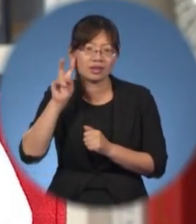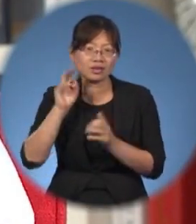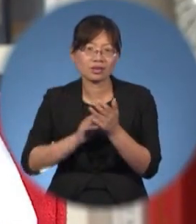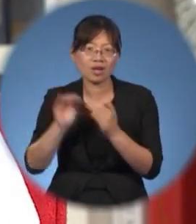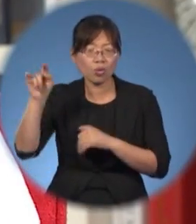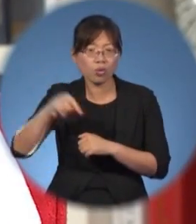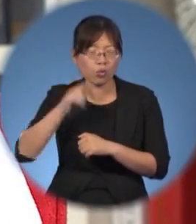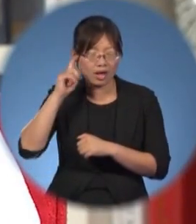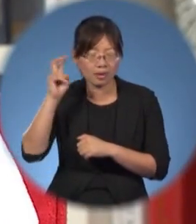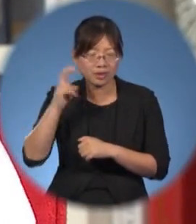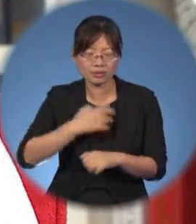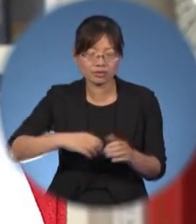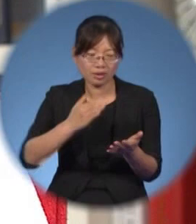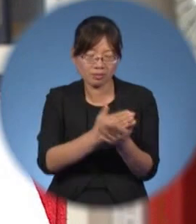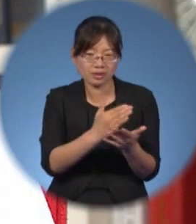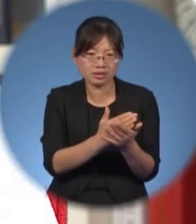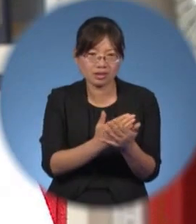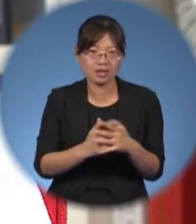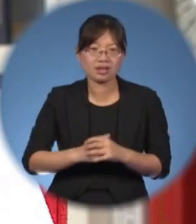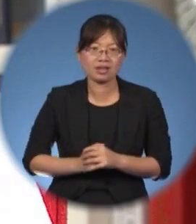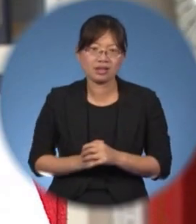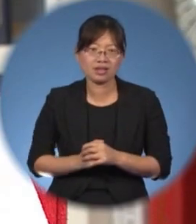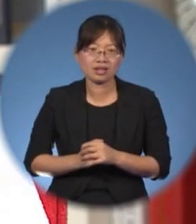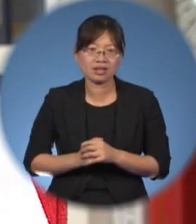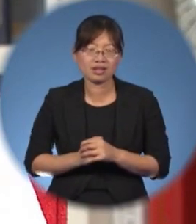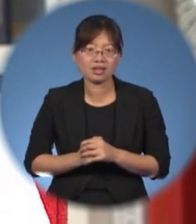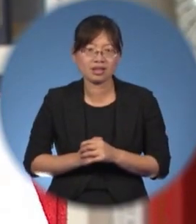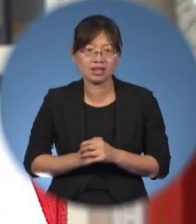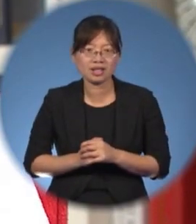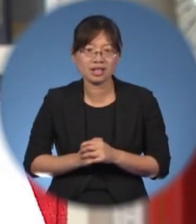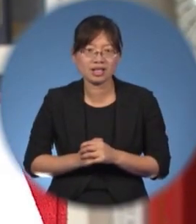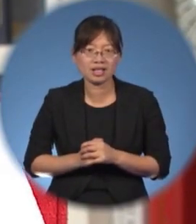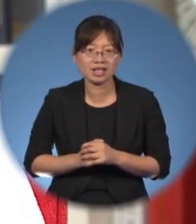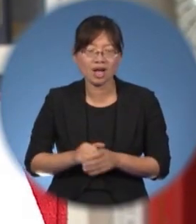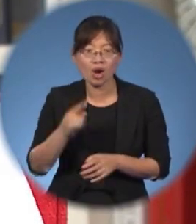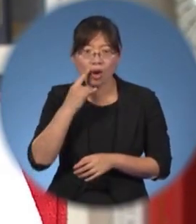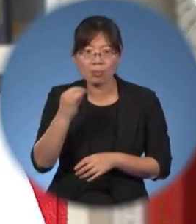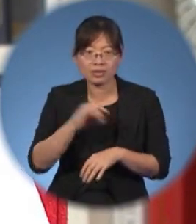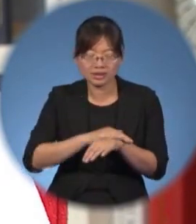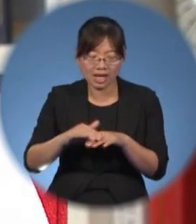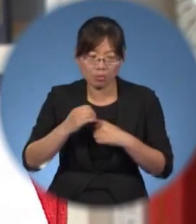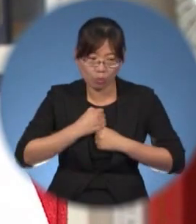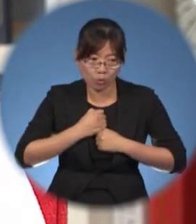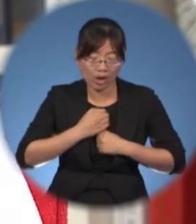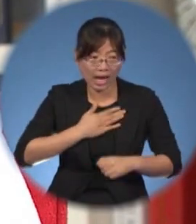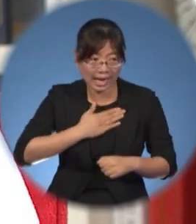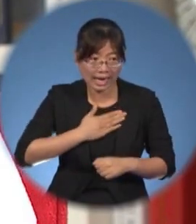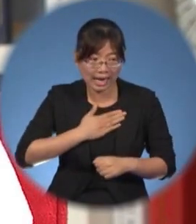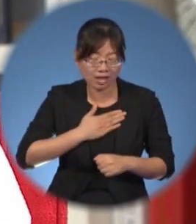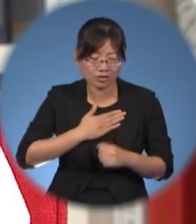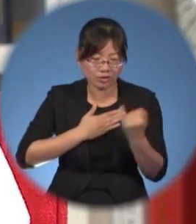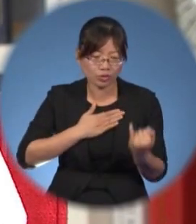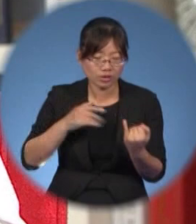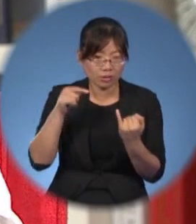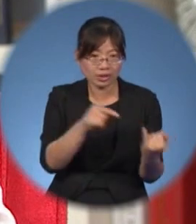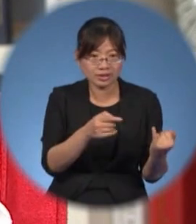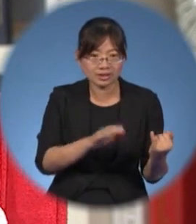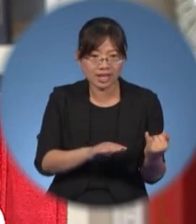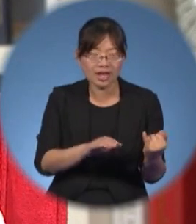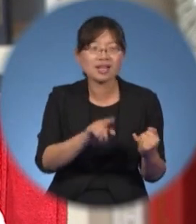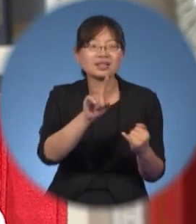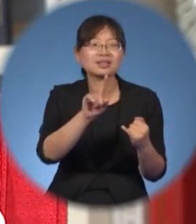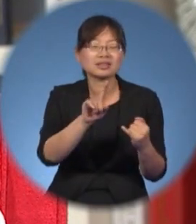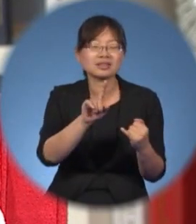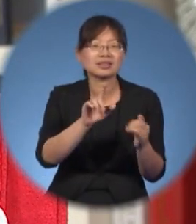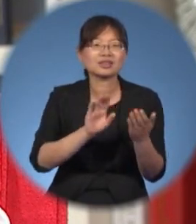올 거래요. 염려 마세요. 예. 그 이름이 감태인데, 너 엄마 잘 모시고 있어라. 그러고 나왔는데, 그게 영리벌이